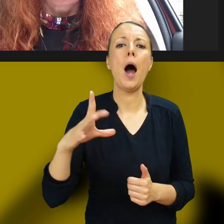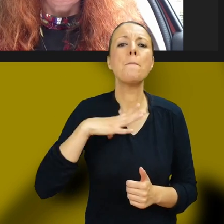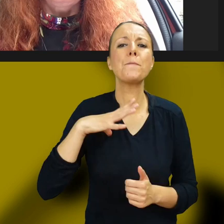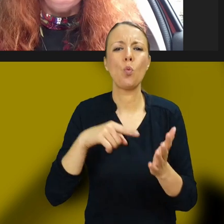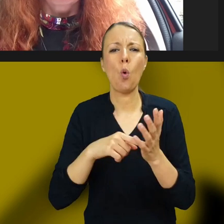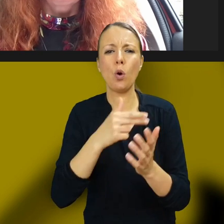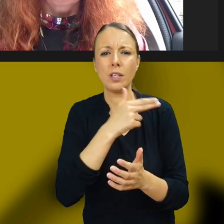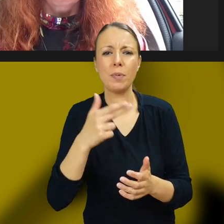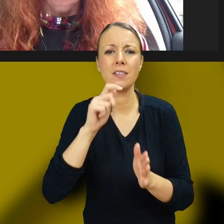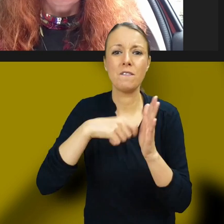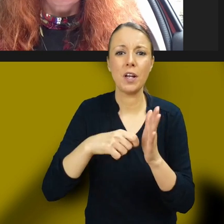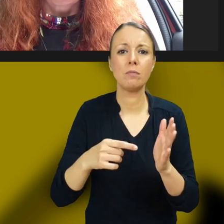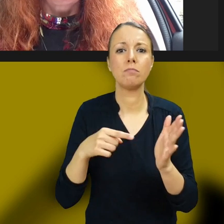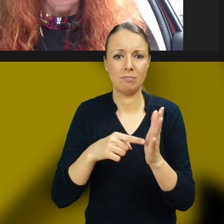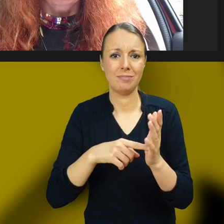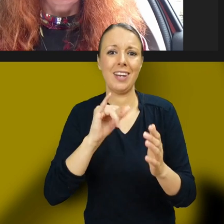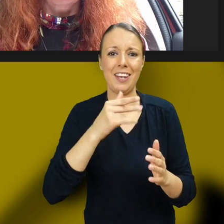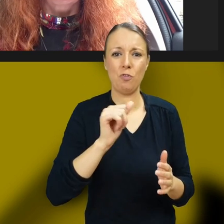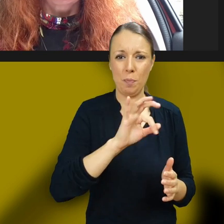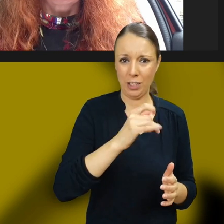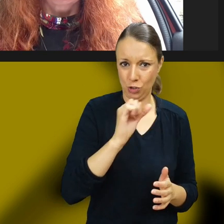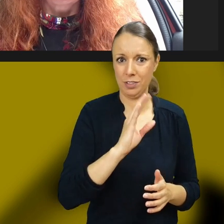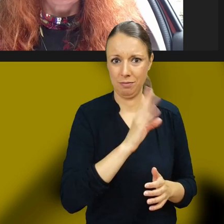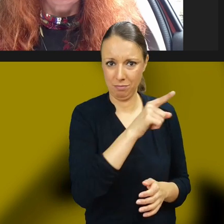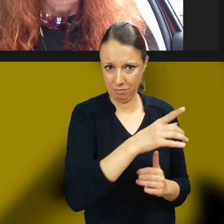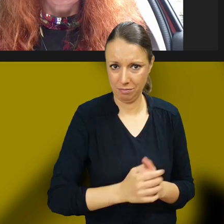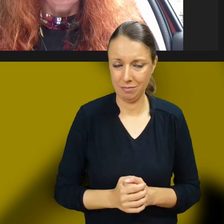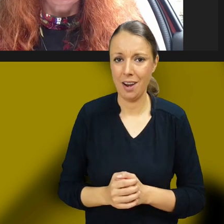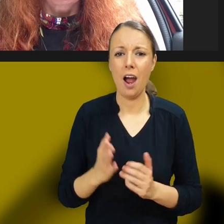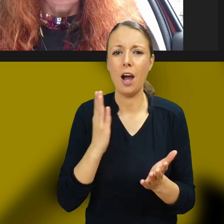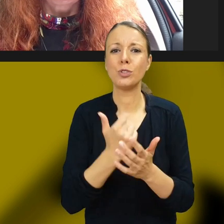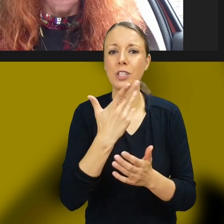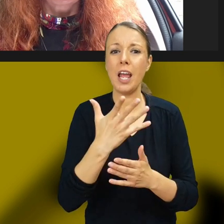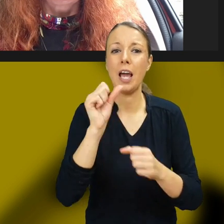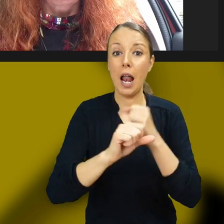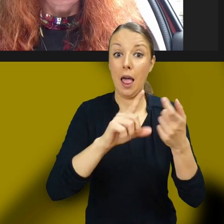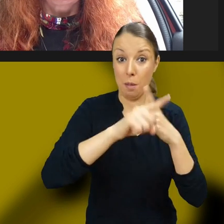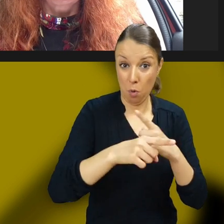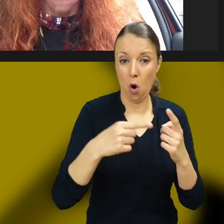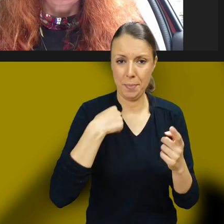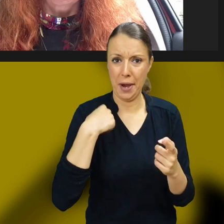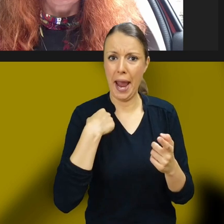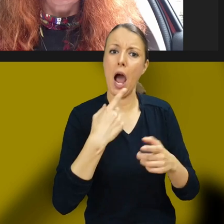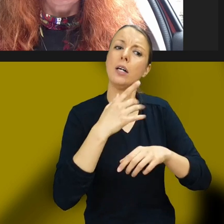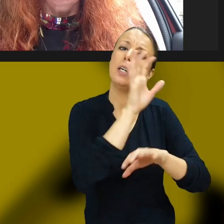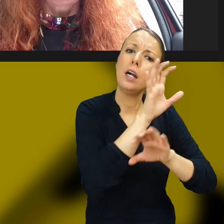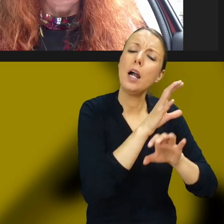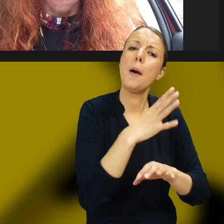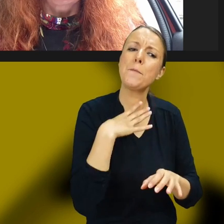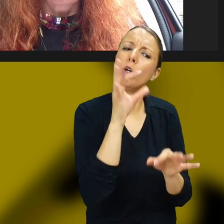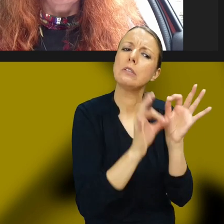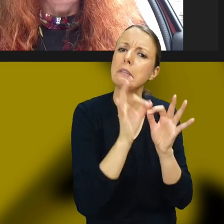Act z 1966 roku. Minęło już parę lat, kiedy ja go studiowałem w większych szczegółach, ale on ma pewną specyficzną